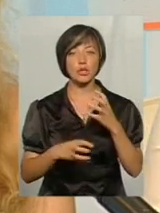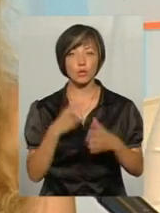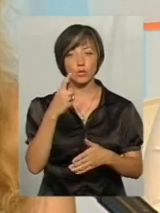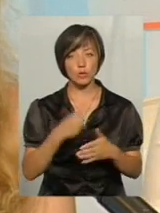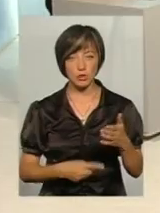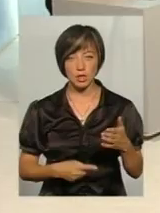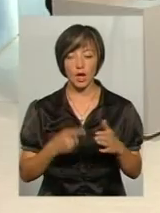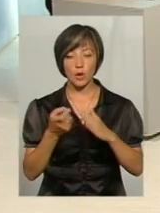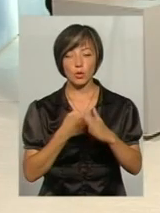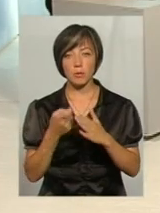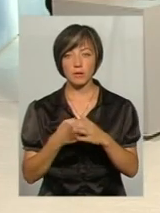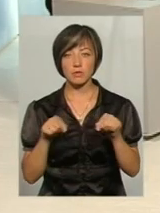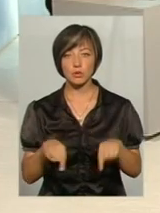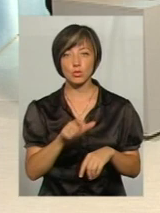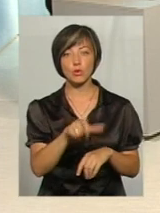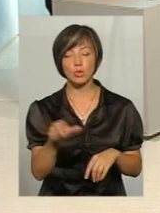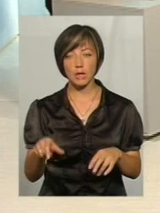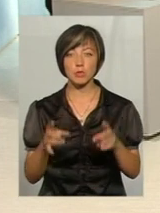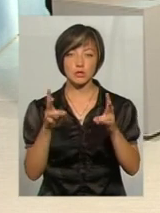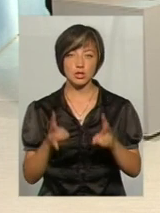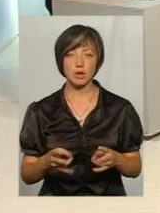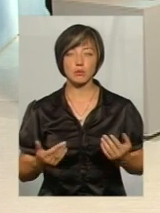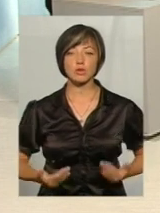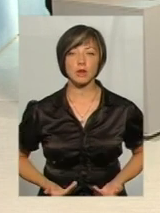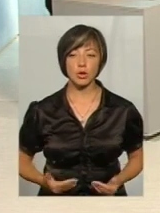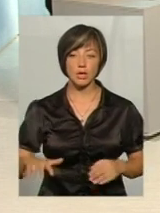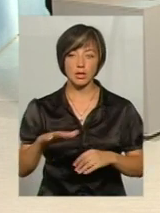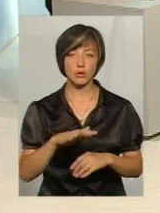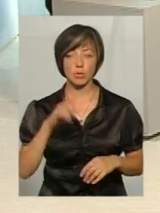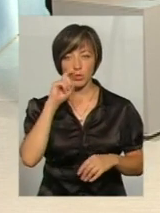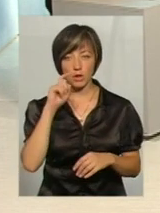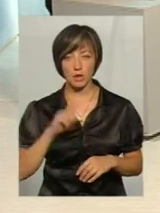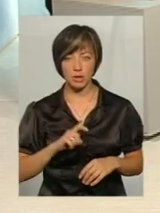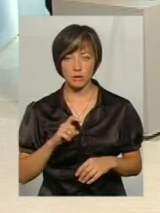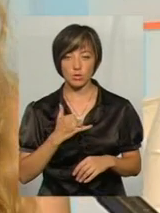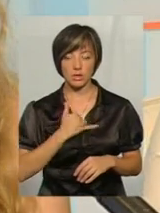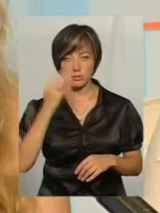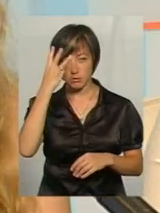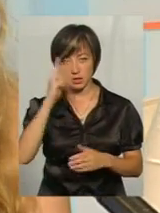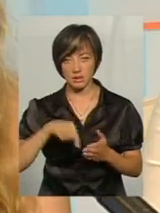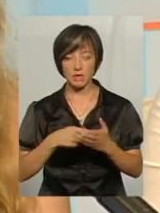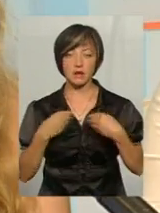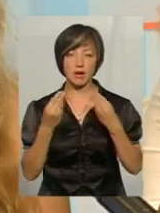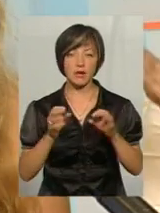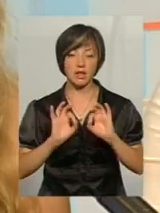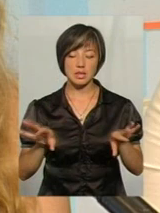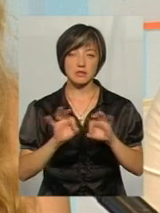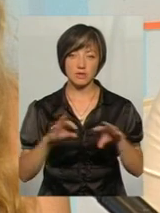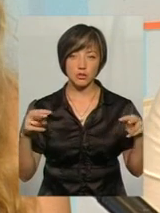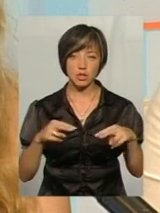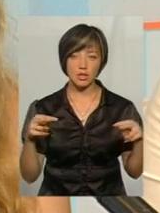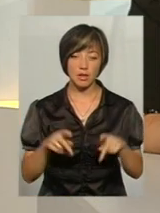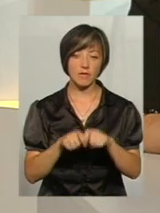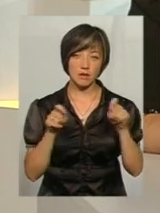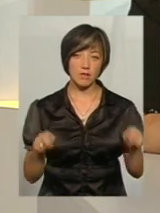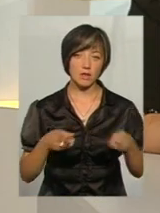дорученню допитували тут тих людей, постраждалих, які проживають на території України, в нас в Хмельницькому. Вони давали свої свідчення, і там